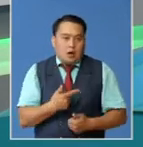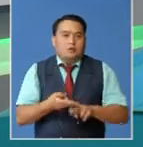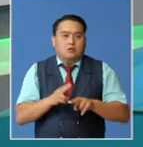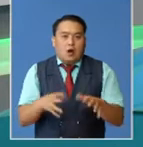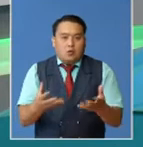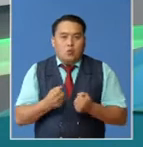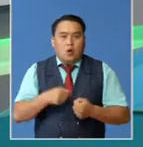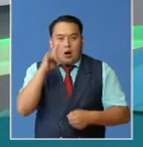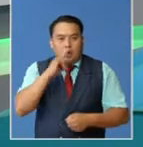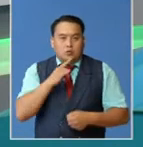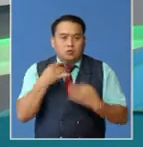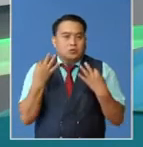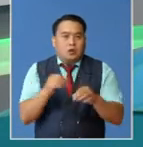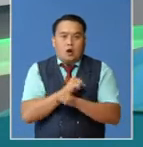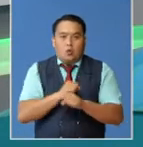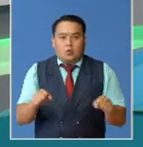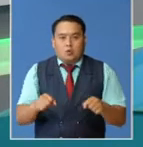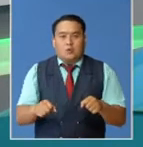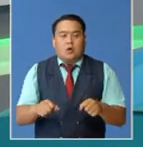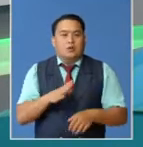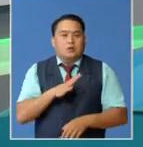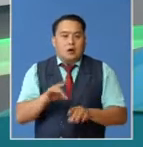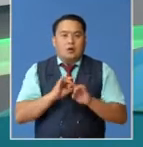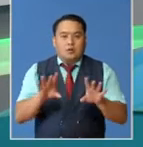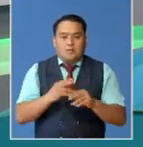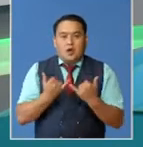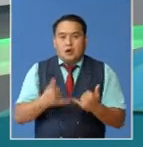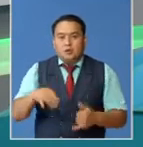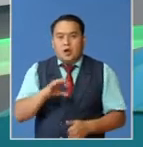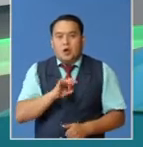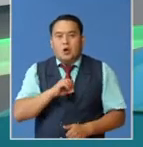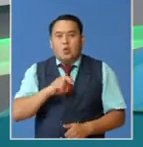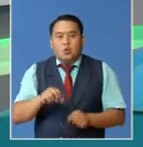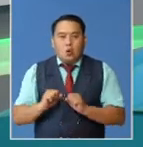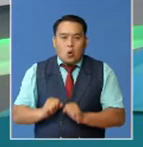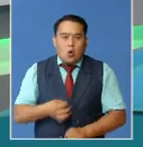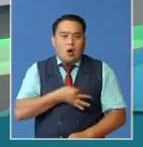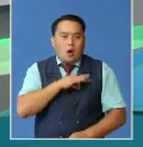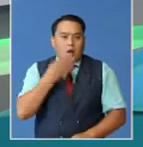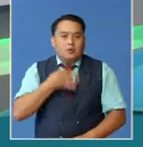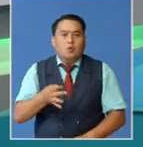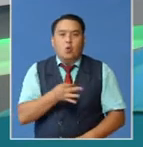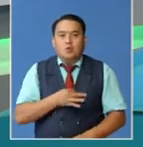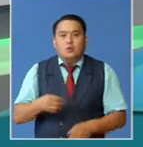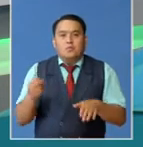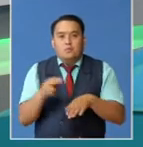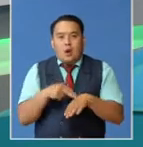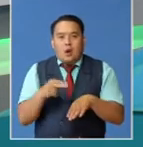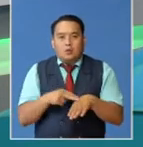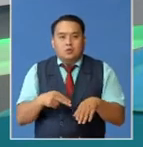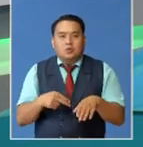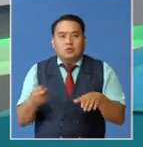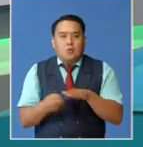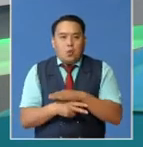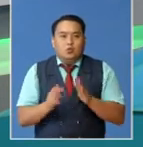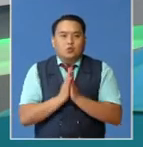айтып, Қазақстаннан шығарып жіберу жазасы тағайындалмағанын жеткізді. Қазірде Сайрагүлдің қорғаушылары Алматы облысы көші-қон полициясына босқын